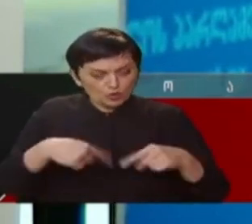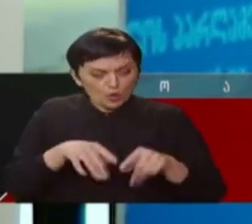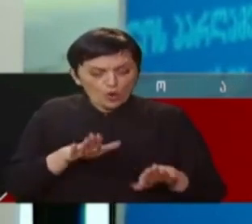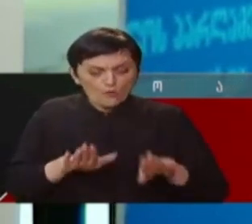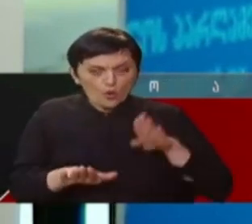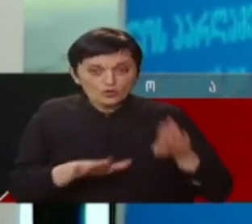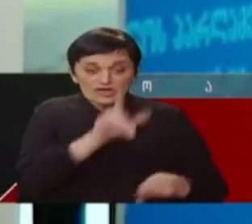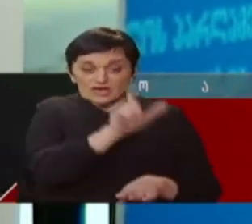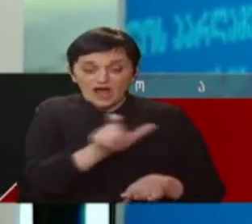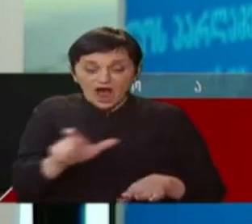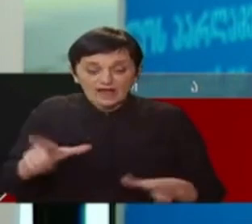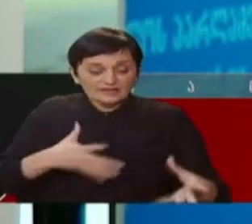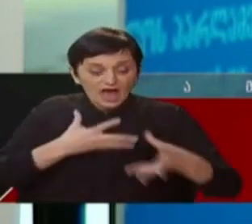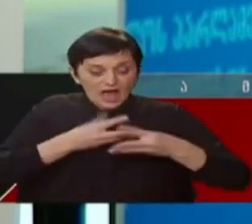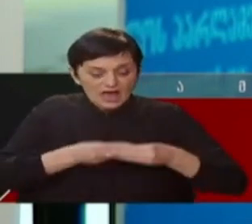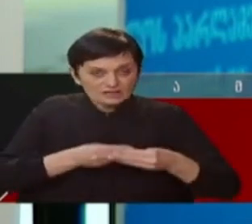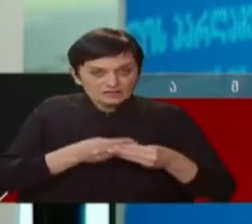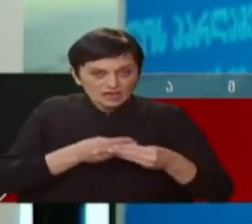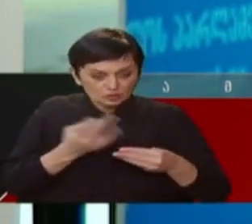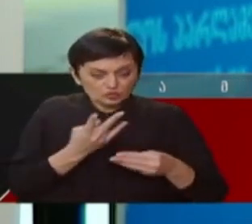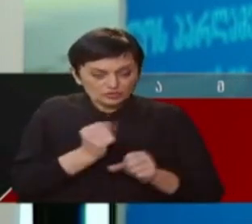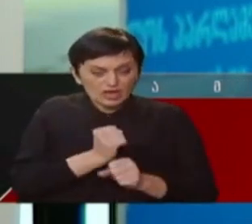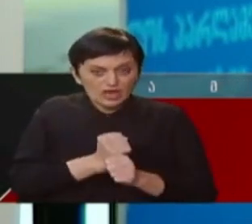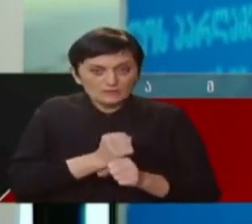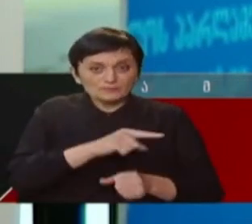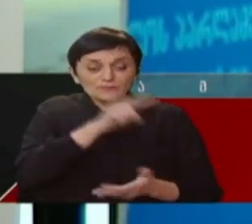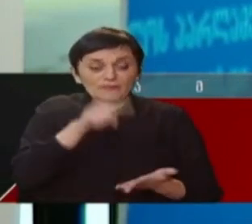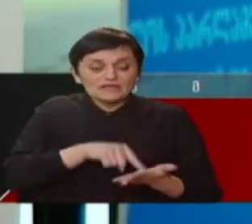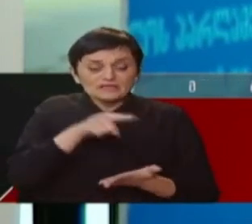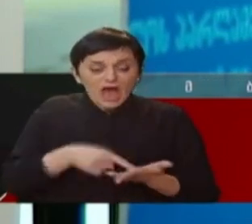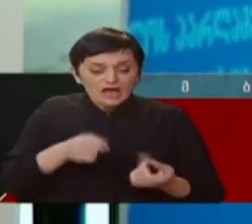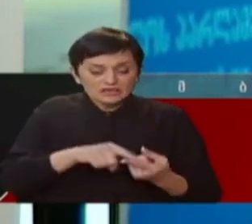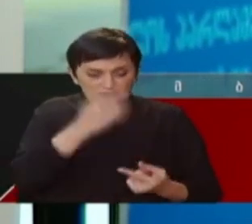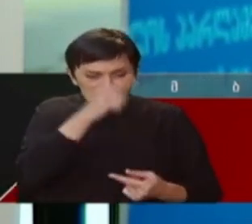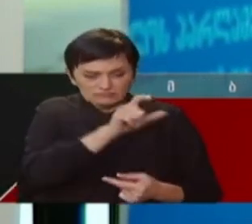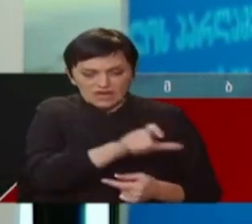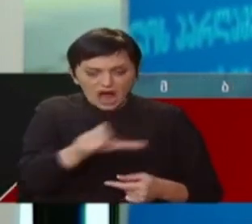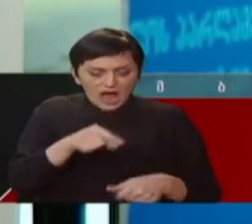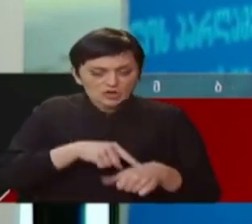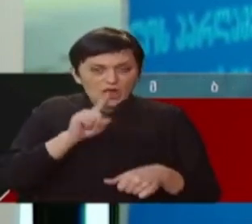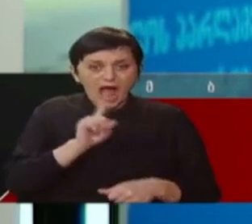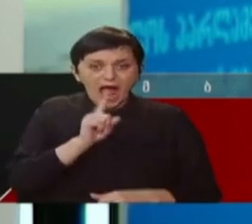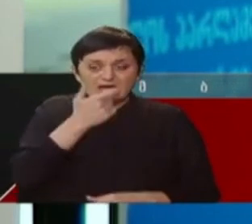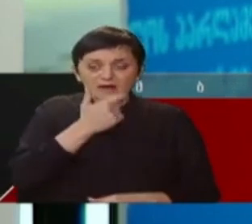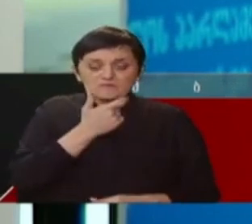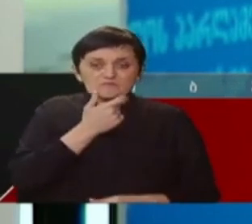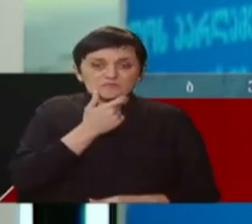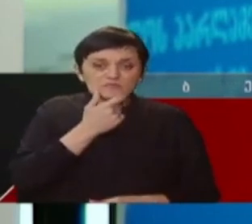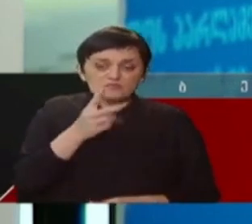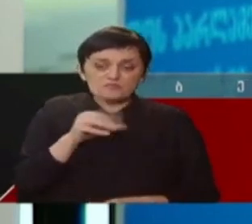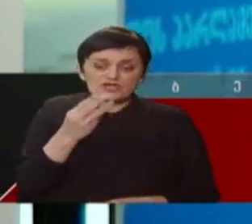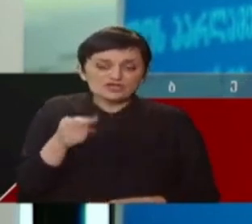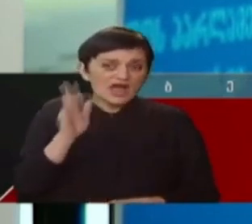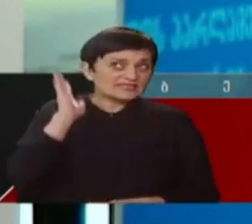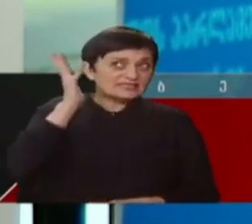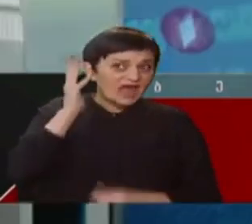აქციები ხალხთან ერთად არის დასაორგანიზებელი იმ საკითხებთან დაკავშირებით, რაც ხალხს მართლა აწუხებს და არა იმის გამო, რომ სიტყვაზე მიშასწნევა დაუვარდა, ან რაღაცა უწყალობა.